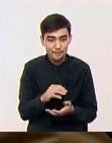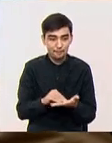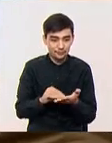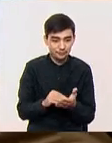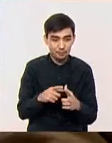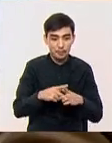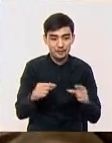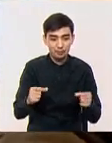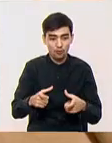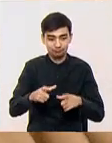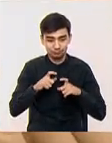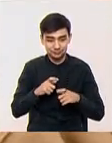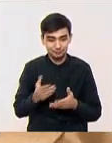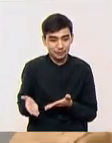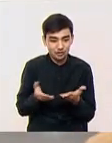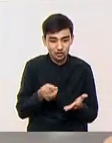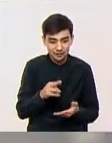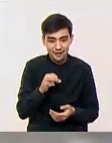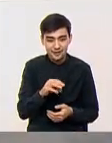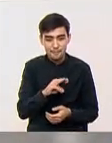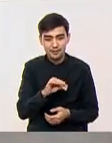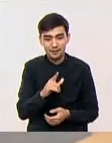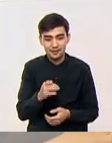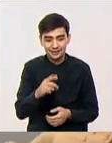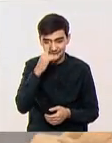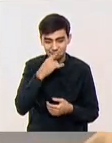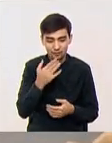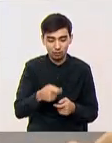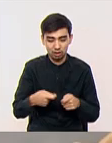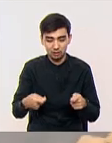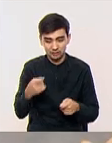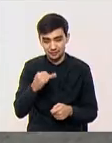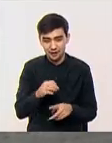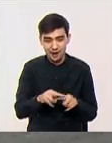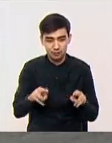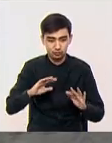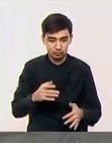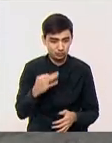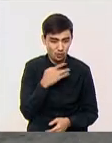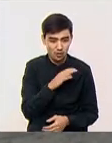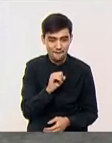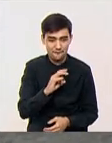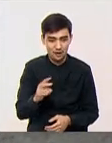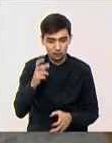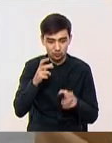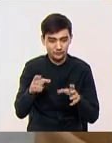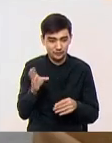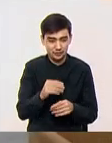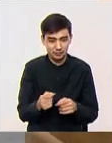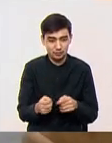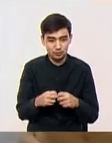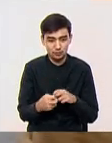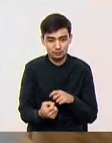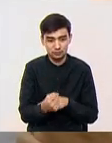но миграционная служба Казахстана его задерживает. Хамида говорит, что в таком положении оказались многие афганские студенты.